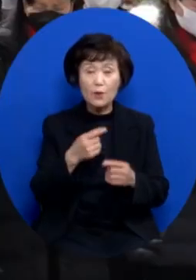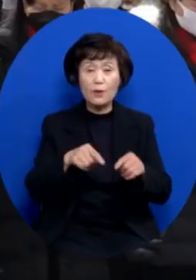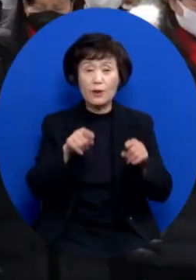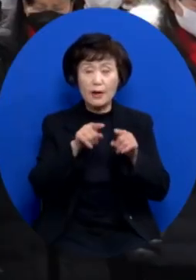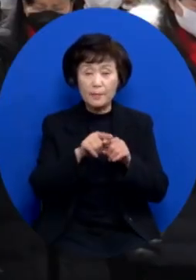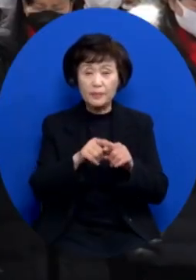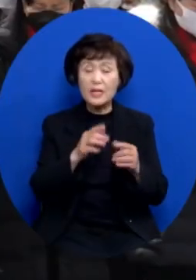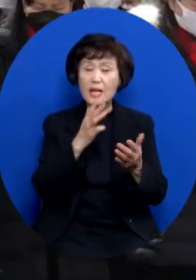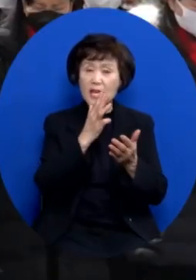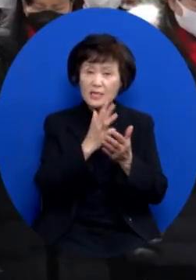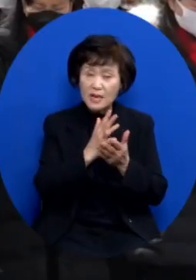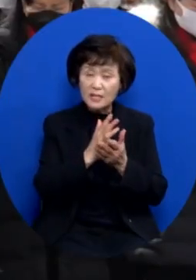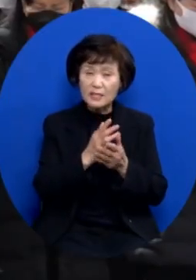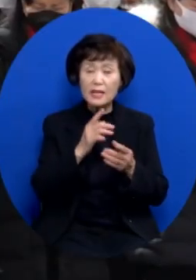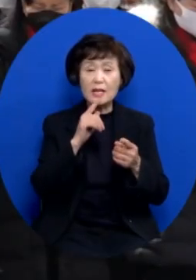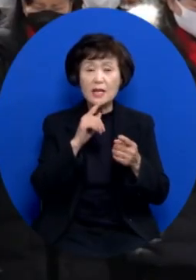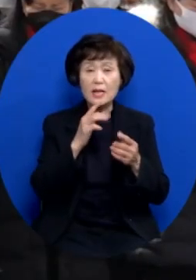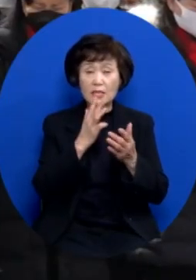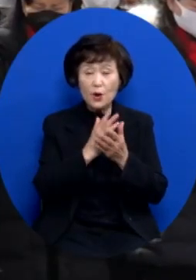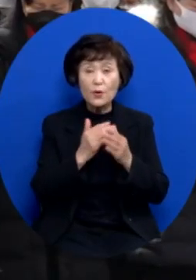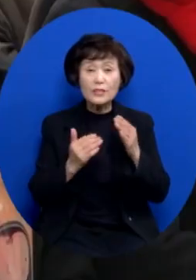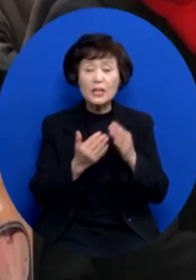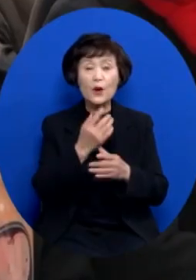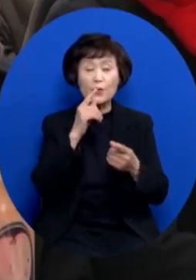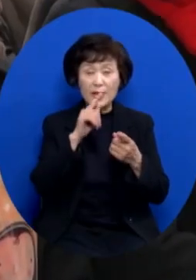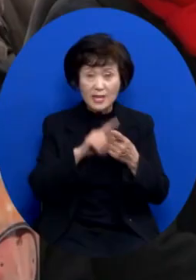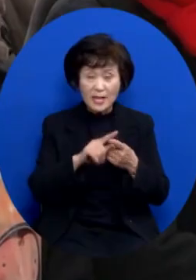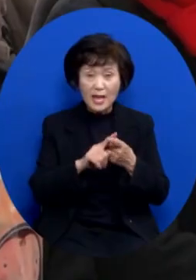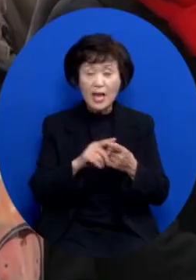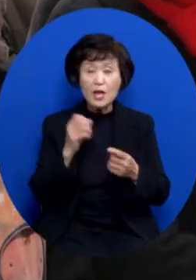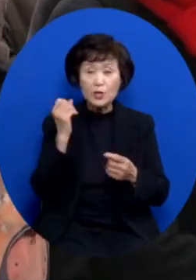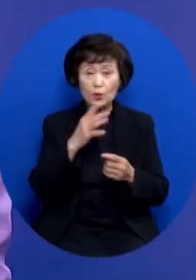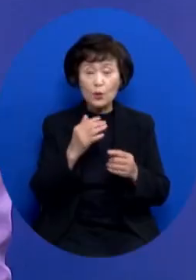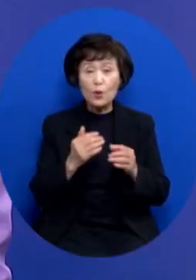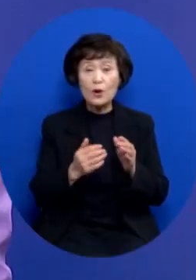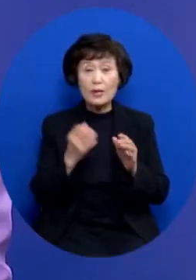관련 진상규명과 재발 방지 대책을 요구했습니다.